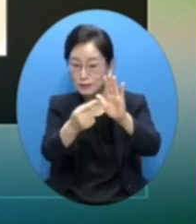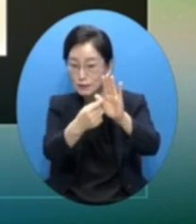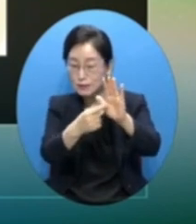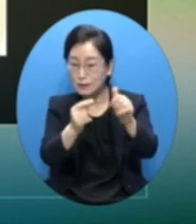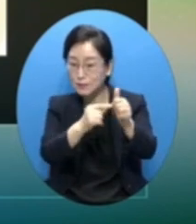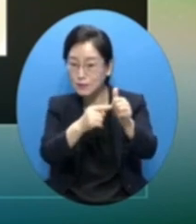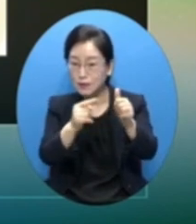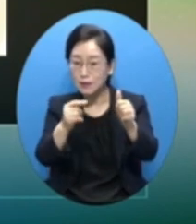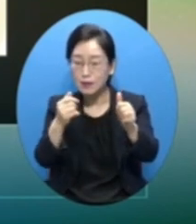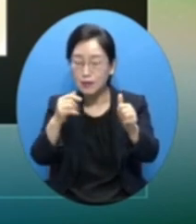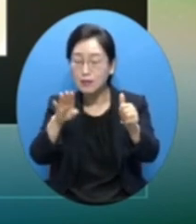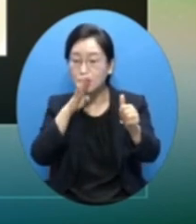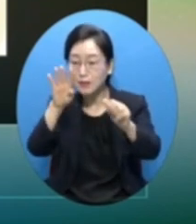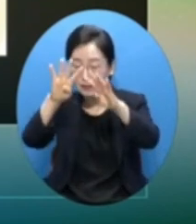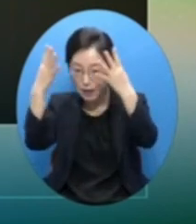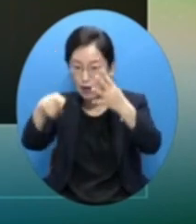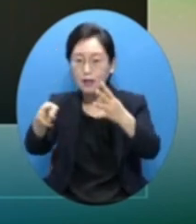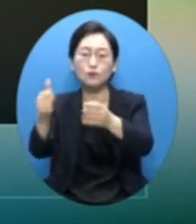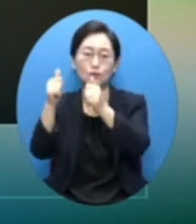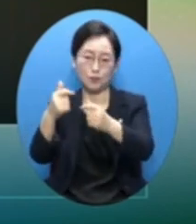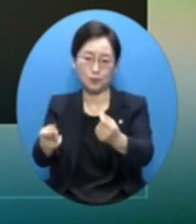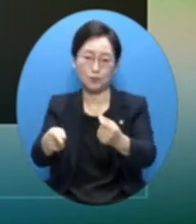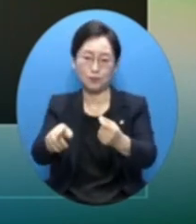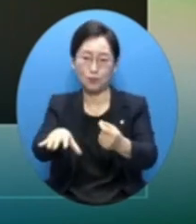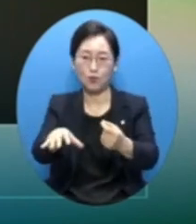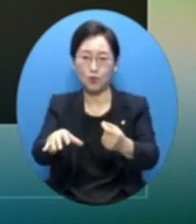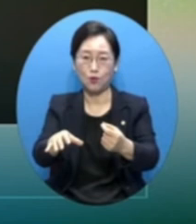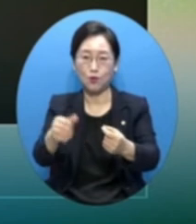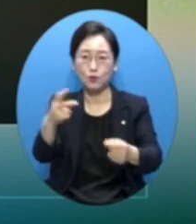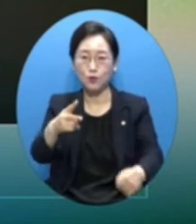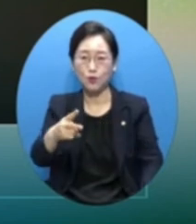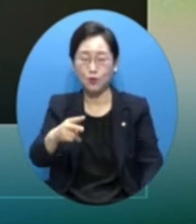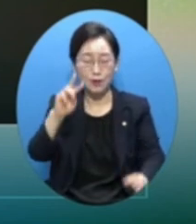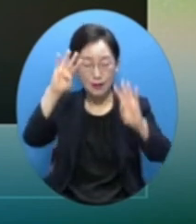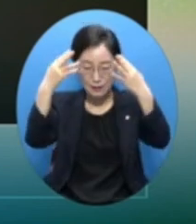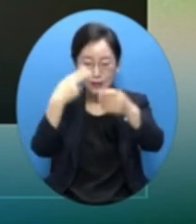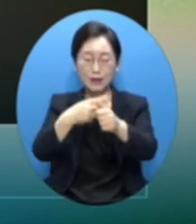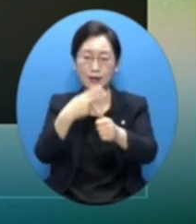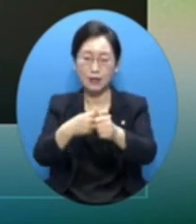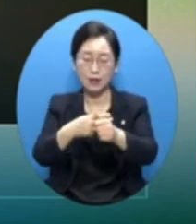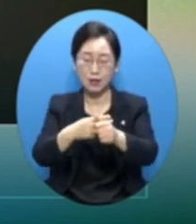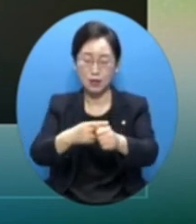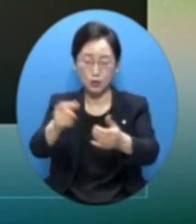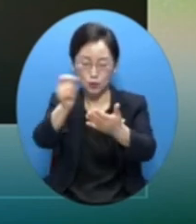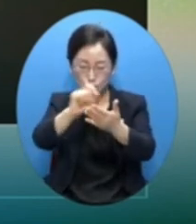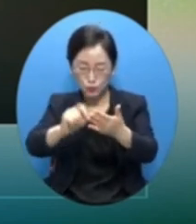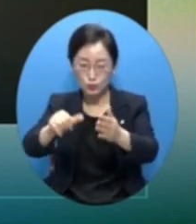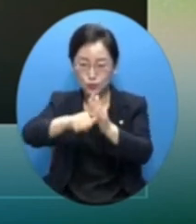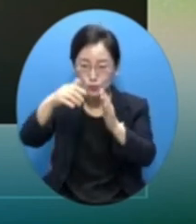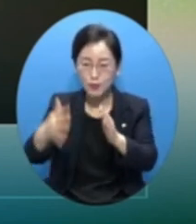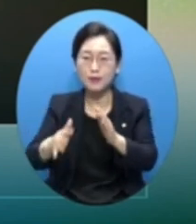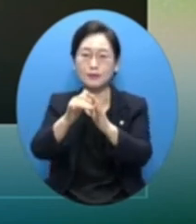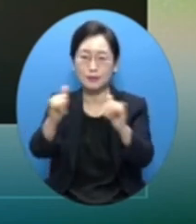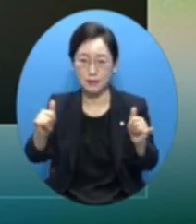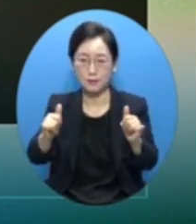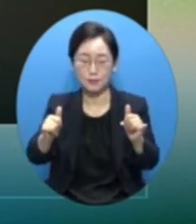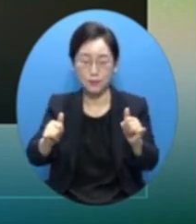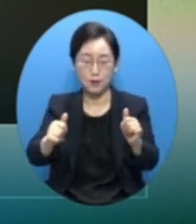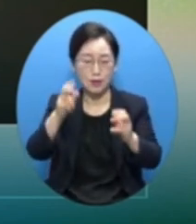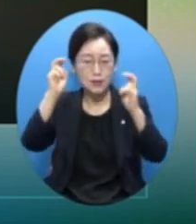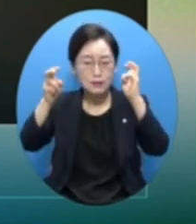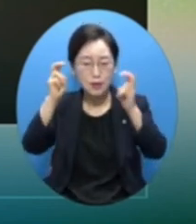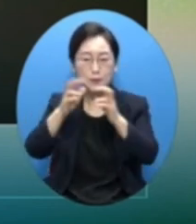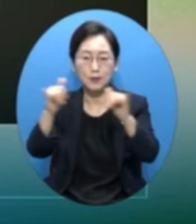공부한 사람이고 미야베 킨코라고 하는 홋카대학 교수, 아리시마 다키오 소설가, 야마모토 다다사부로 위대한